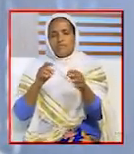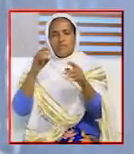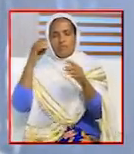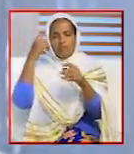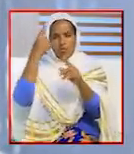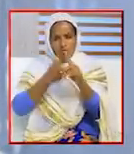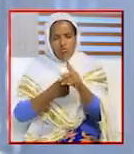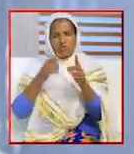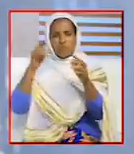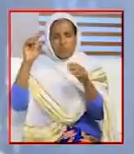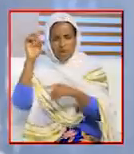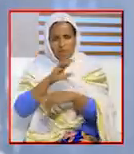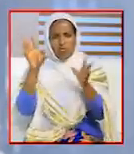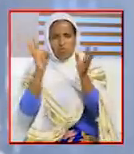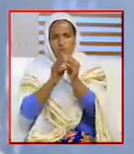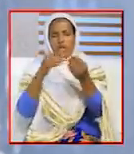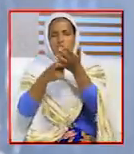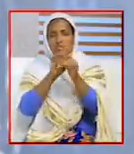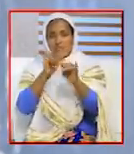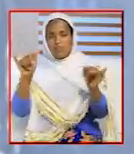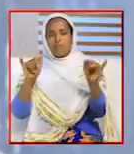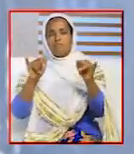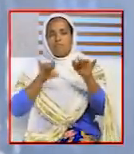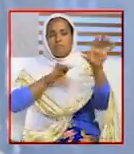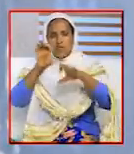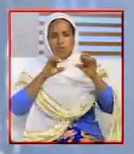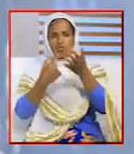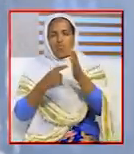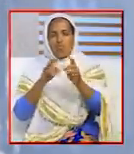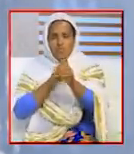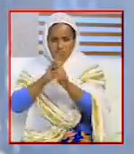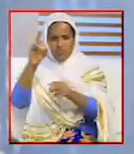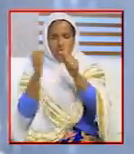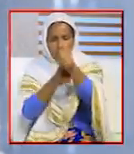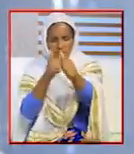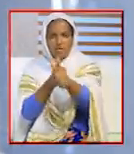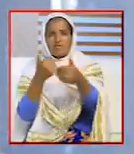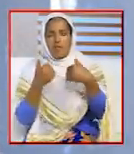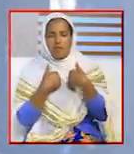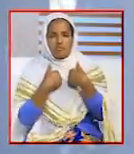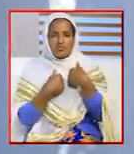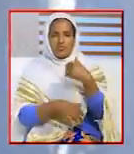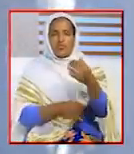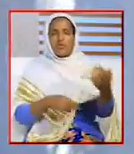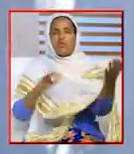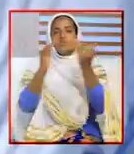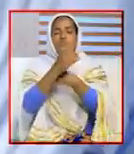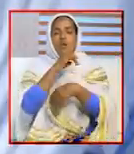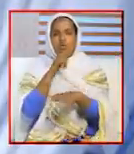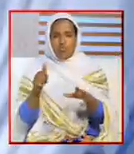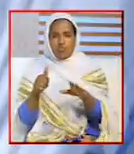በሰርክ ጉባኤያት እንደዛ የሚደረጉት ትምህርቶች ወጥነት ያላቸው ተከታታይነት ያላቸው